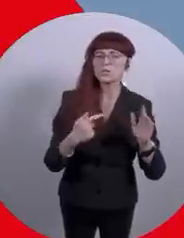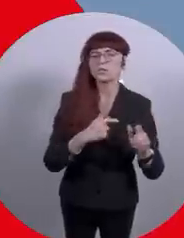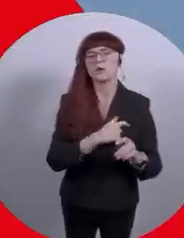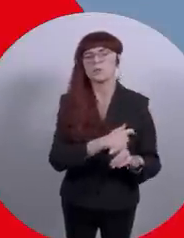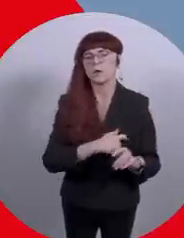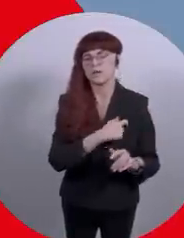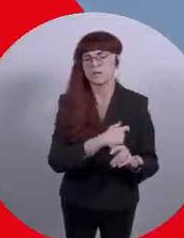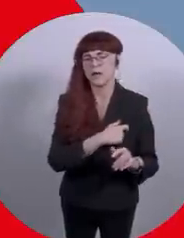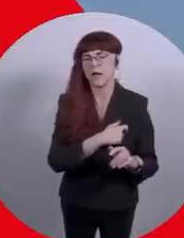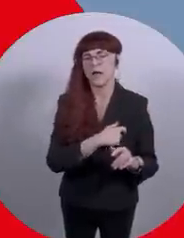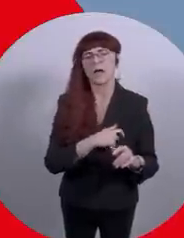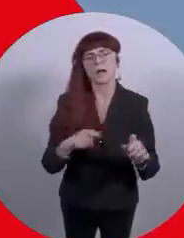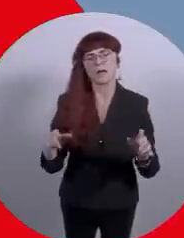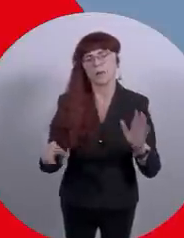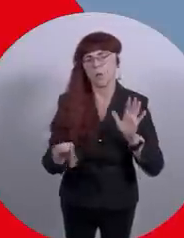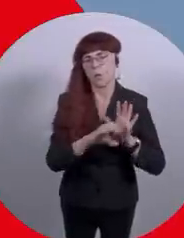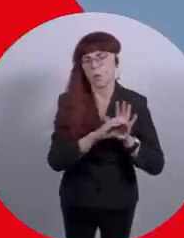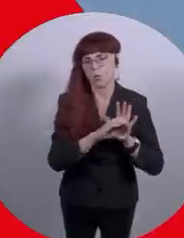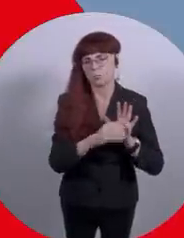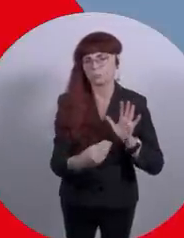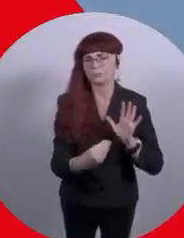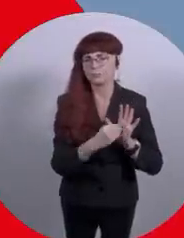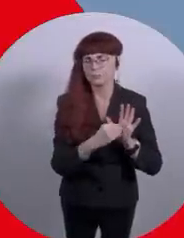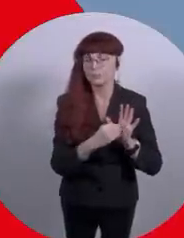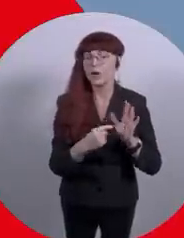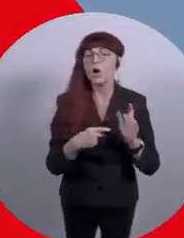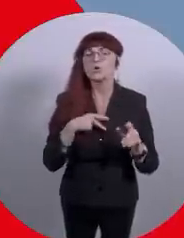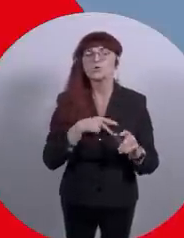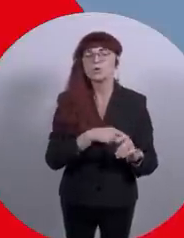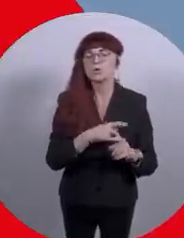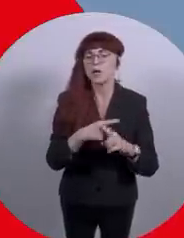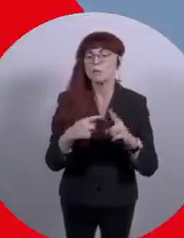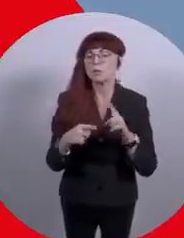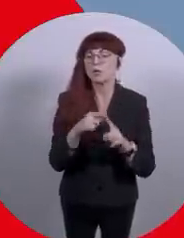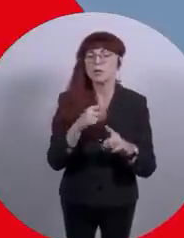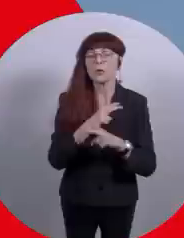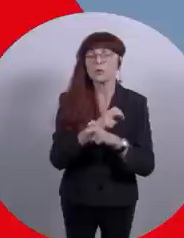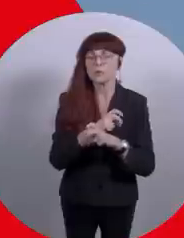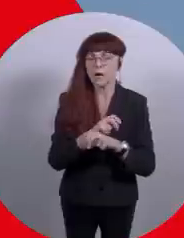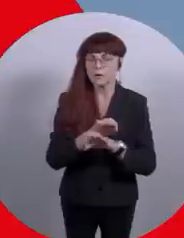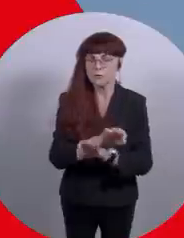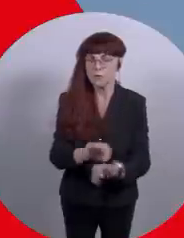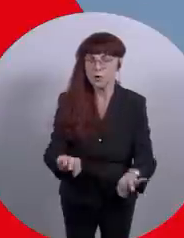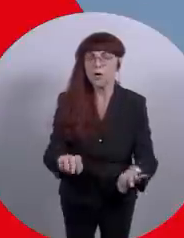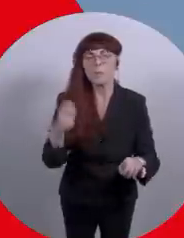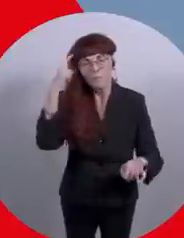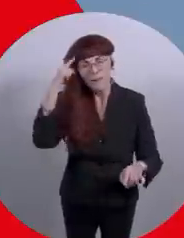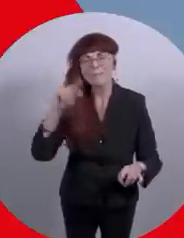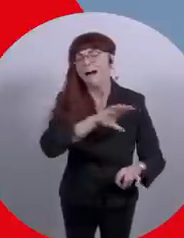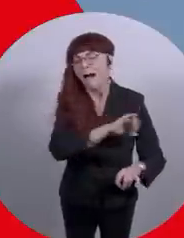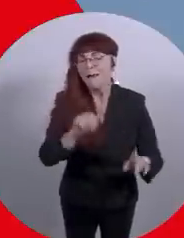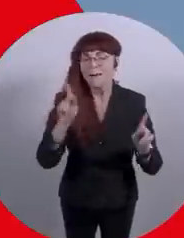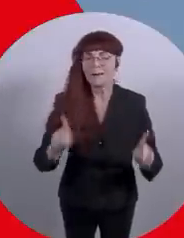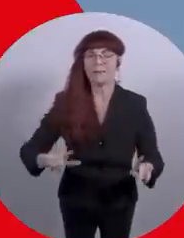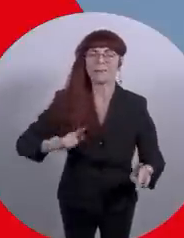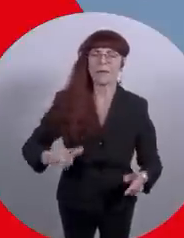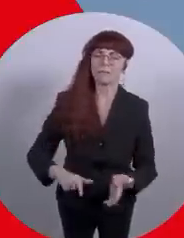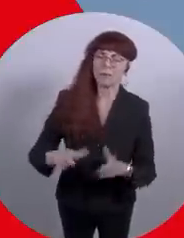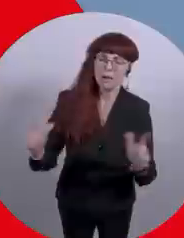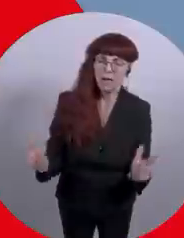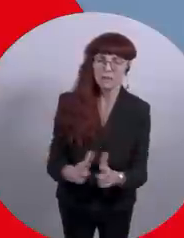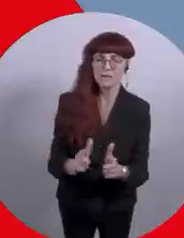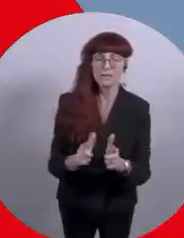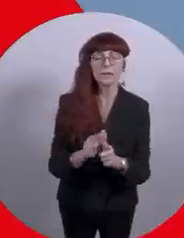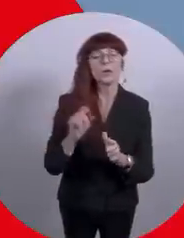diese soziale Politik für Österreich bedeutet für uns ein leistbares Leben für alle ein starkes Gesundheitssystem die